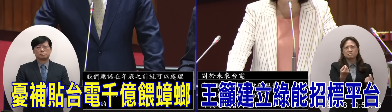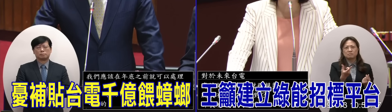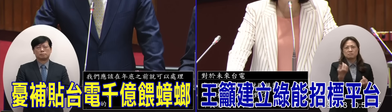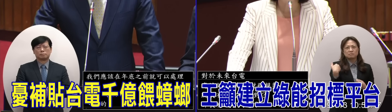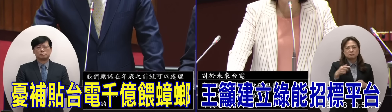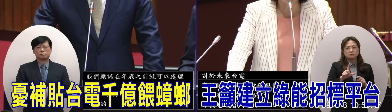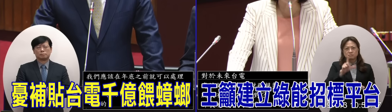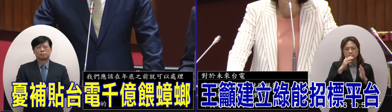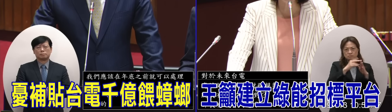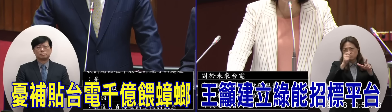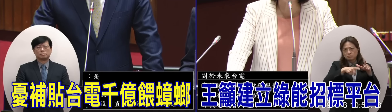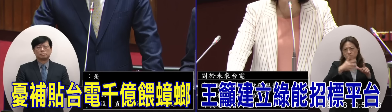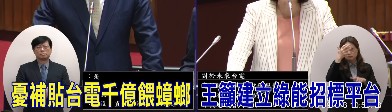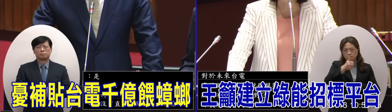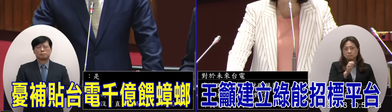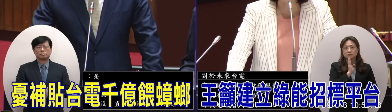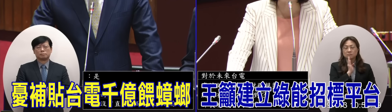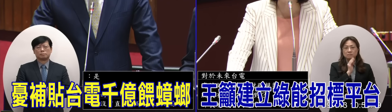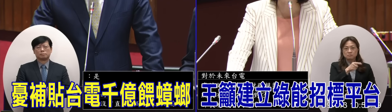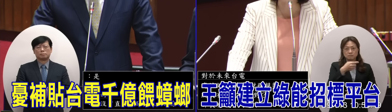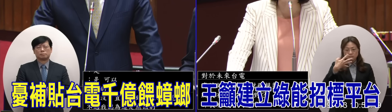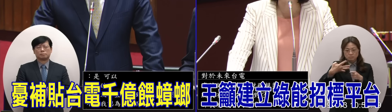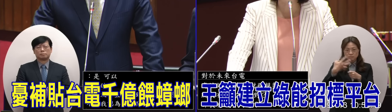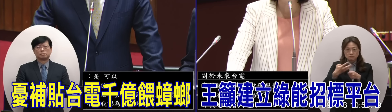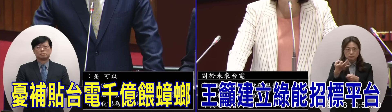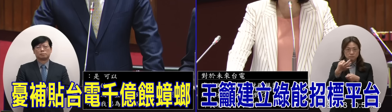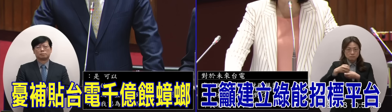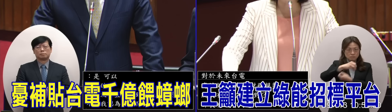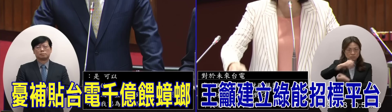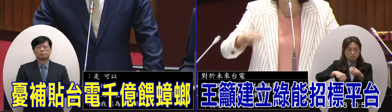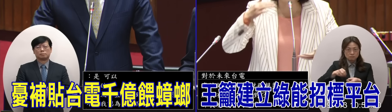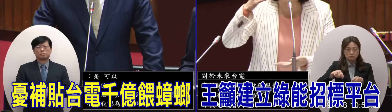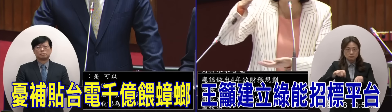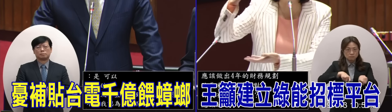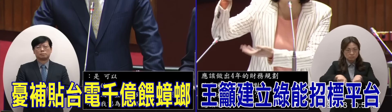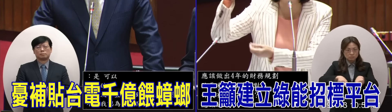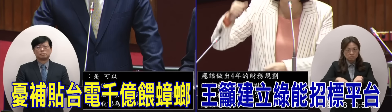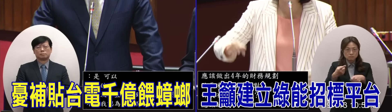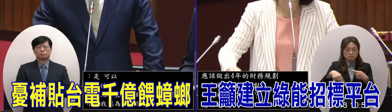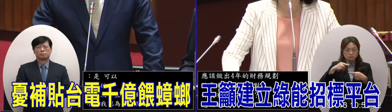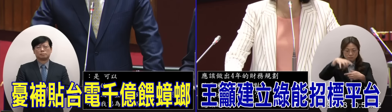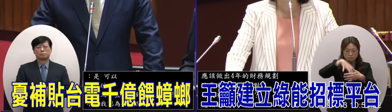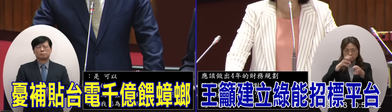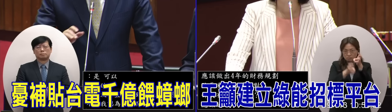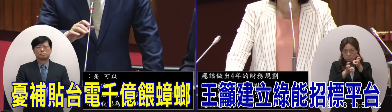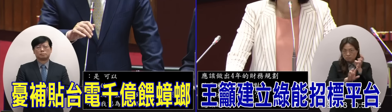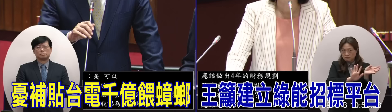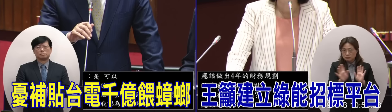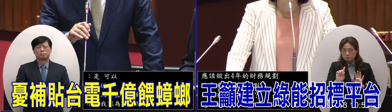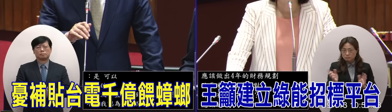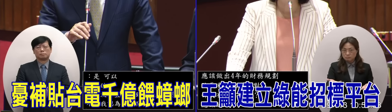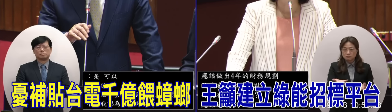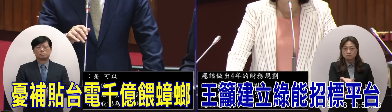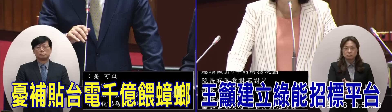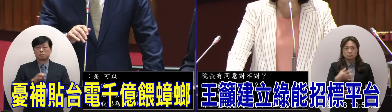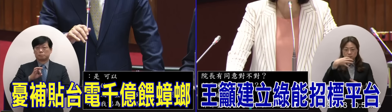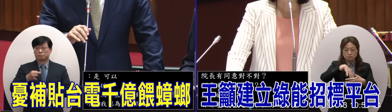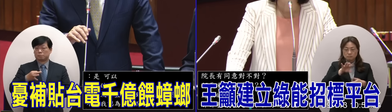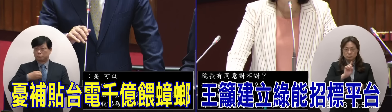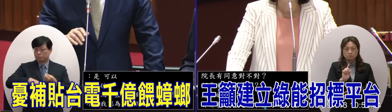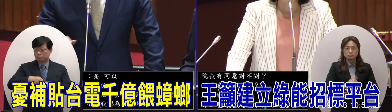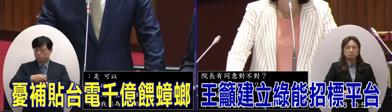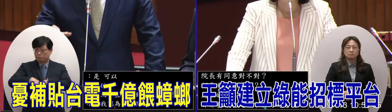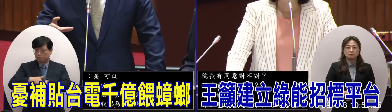老板，所谓4年的财务规划应该要有包含哪些？ 财务规划？